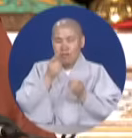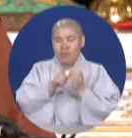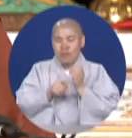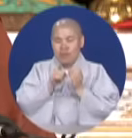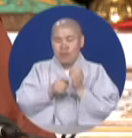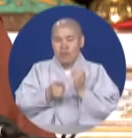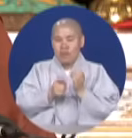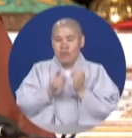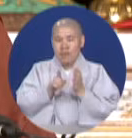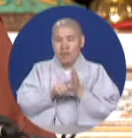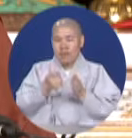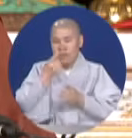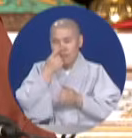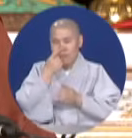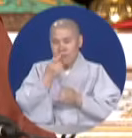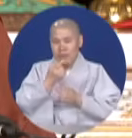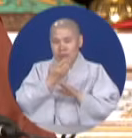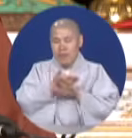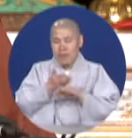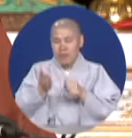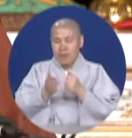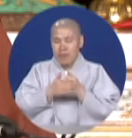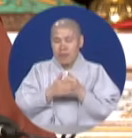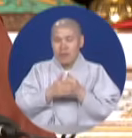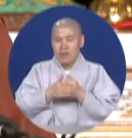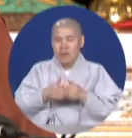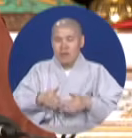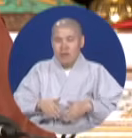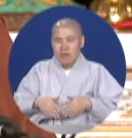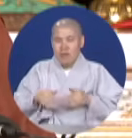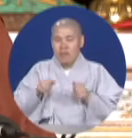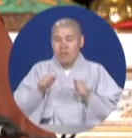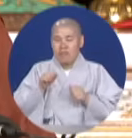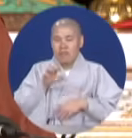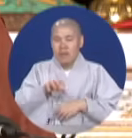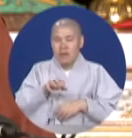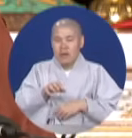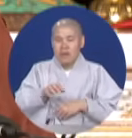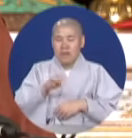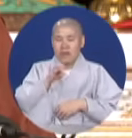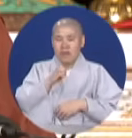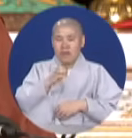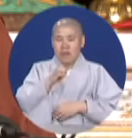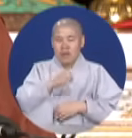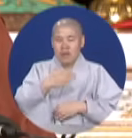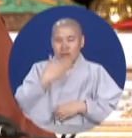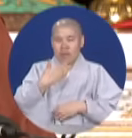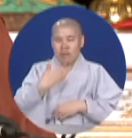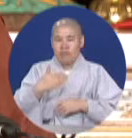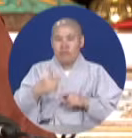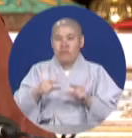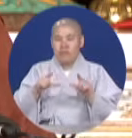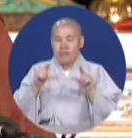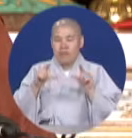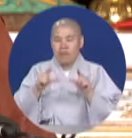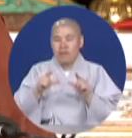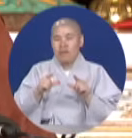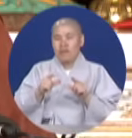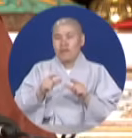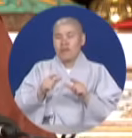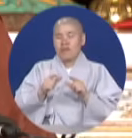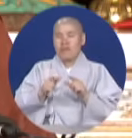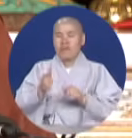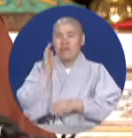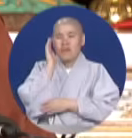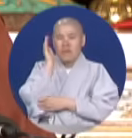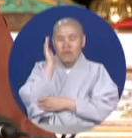전통적으로 이 북방불교에서는 49년 설을 믿어왔고 이제 이 과학불교학으로 이렇게 보면 45년